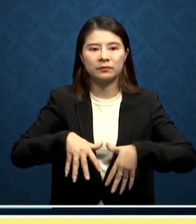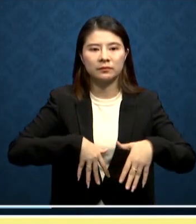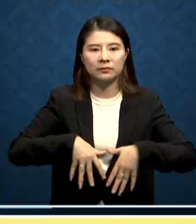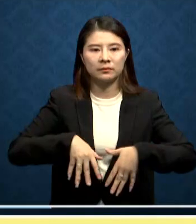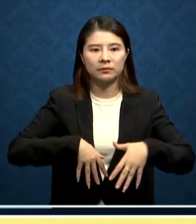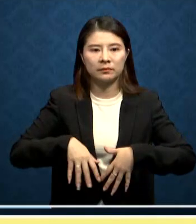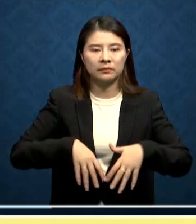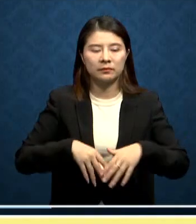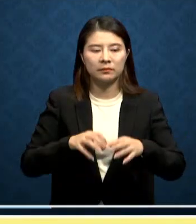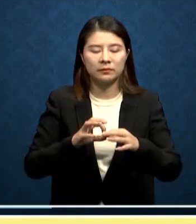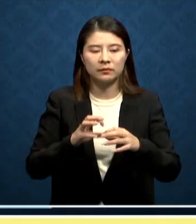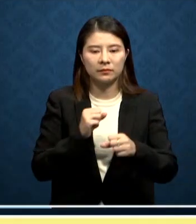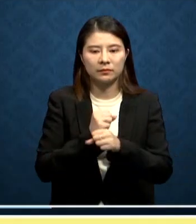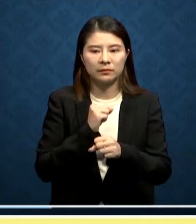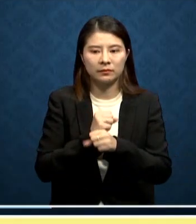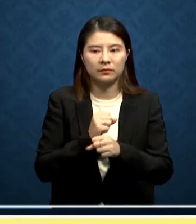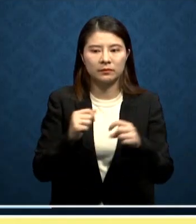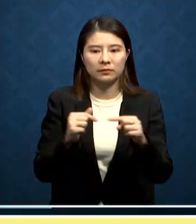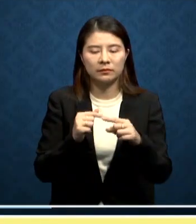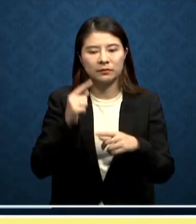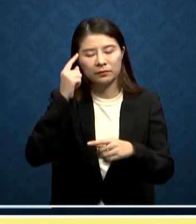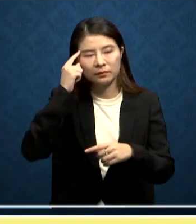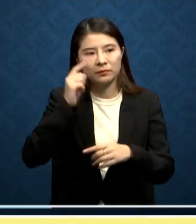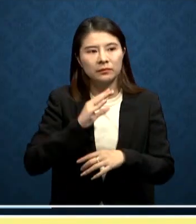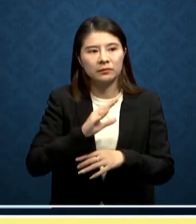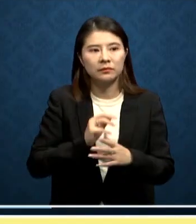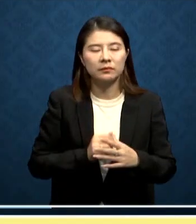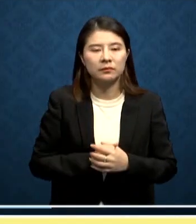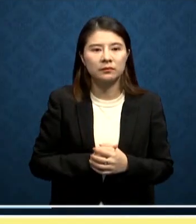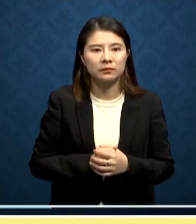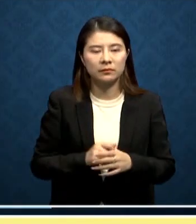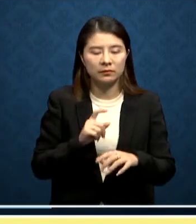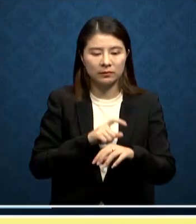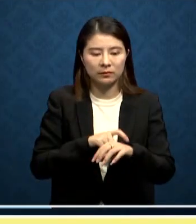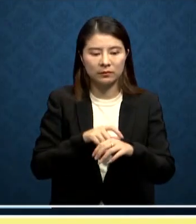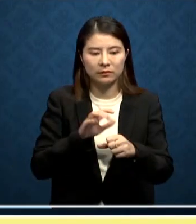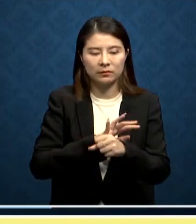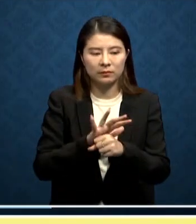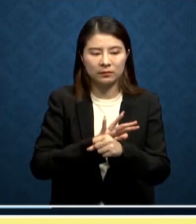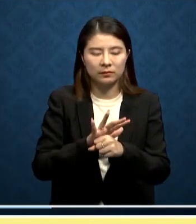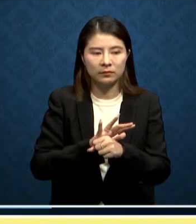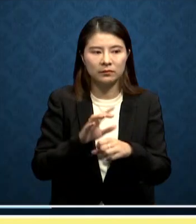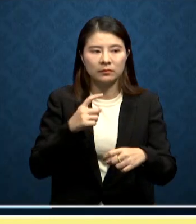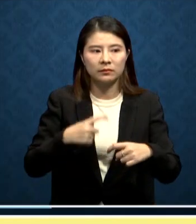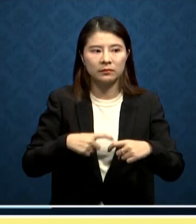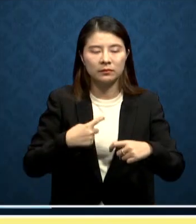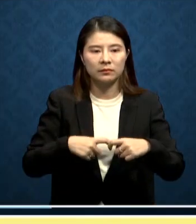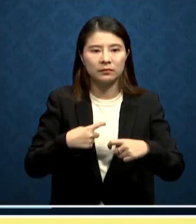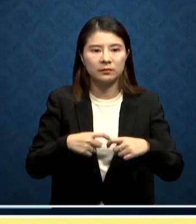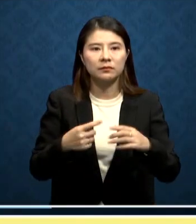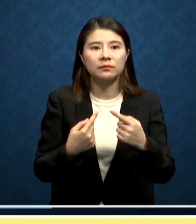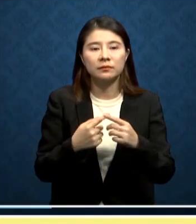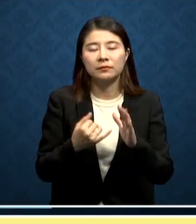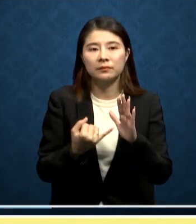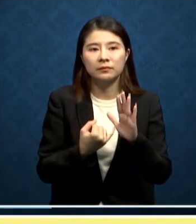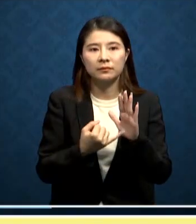เอ่อการสร้างจิตสำนึกเนี่ยมันจะต้องใช้เวลาพอสมควรนะแล้วก็ยากแต่ที่ง่ายที่สุด